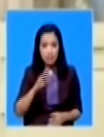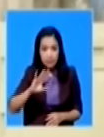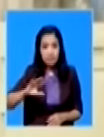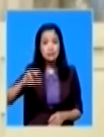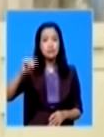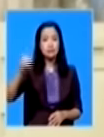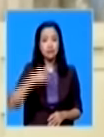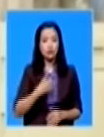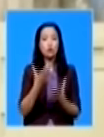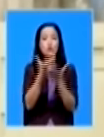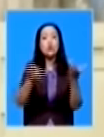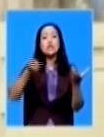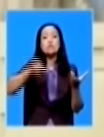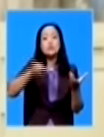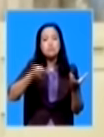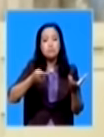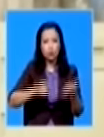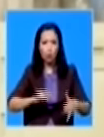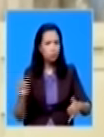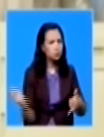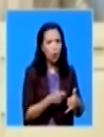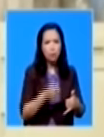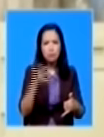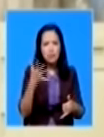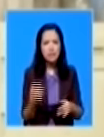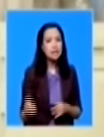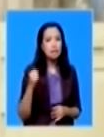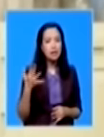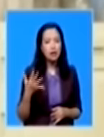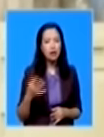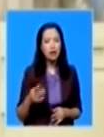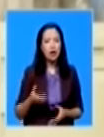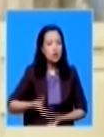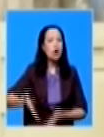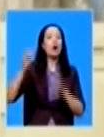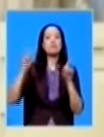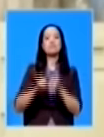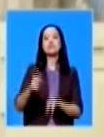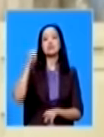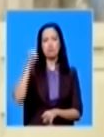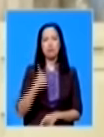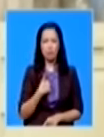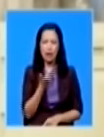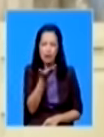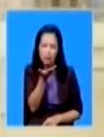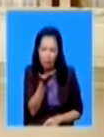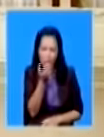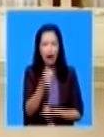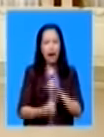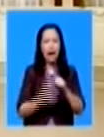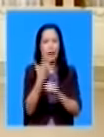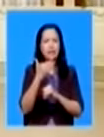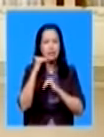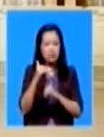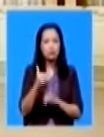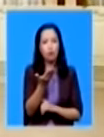อถ้ารัฐธรรมนูญเหมือนเดิมไม่มีบทลงโทษไม่มีบทเข้มงวดมันก็กลับที่เก่าก็ขอแค่5ปีแค่นี้แล้วถ้าจะทำอะไรของท่าน